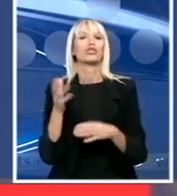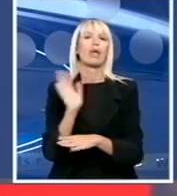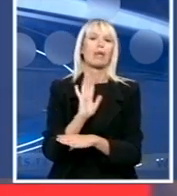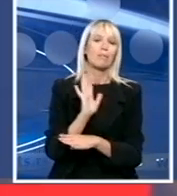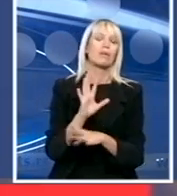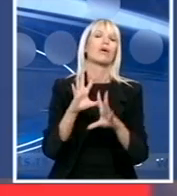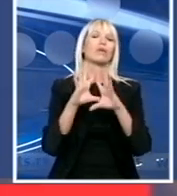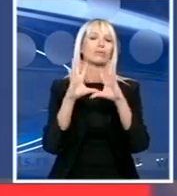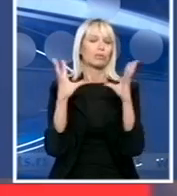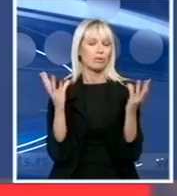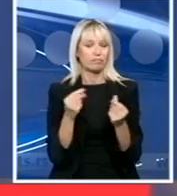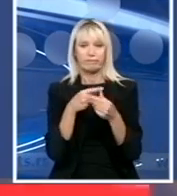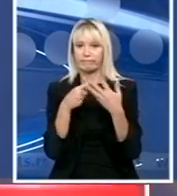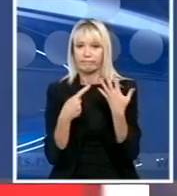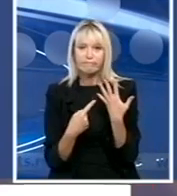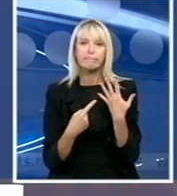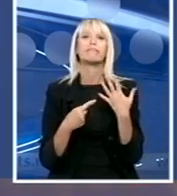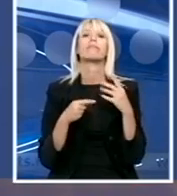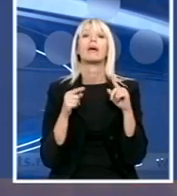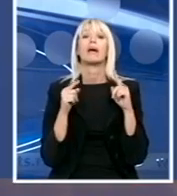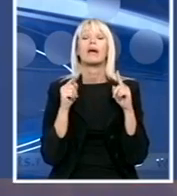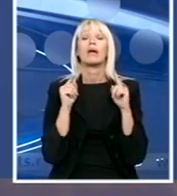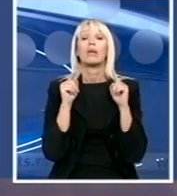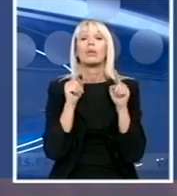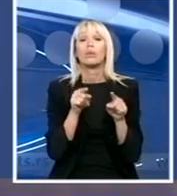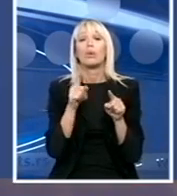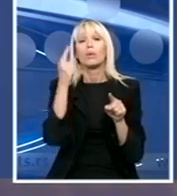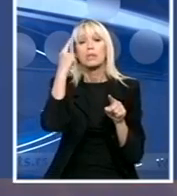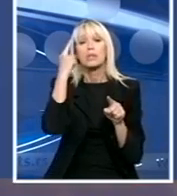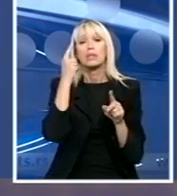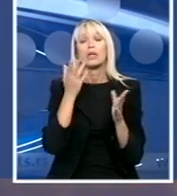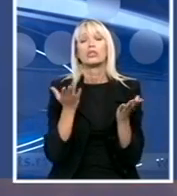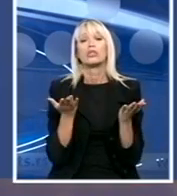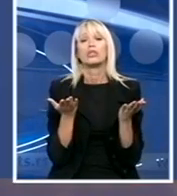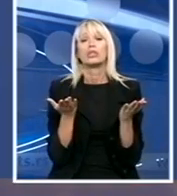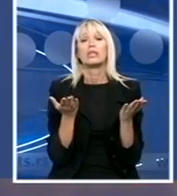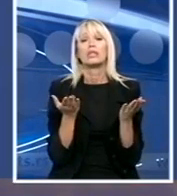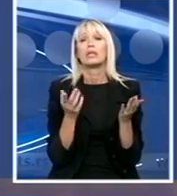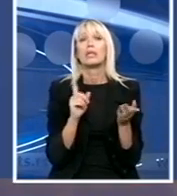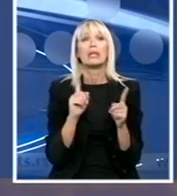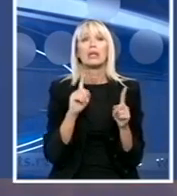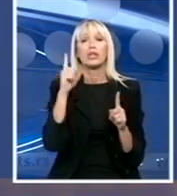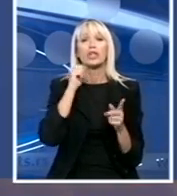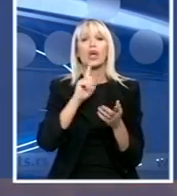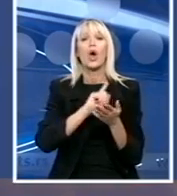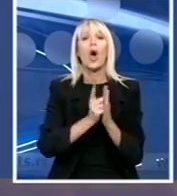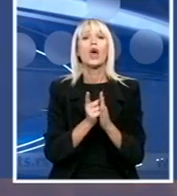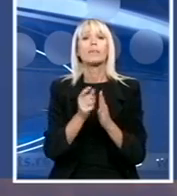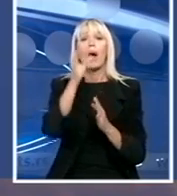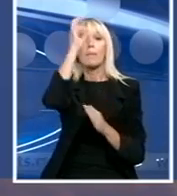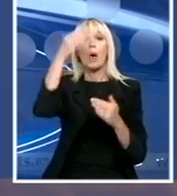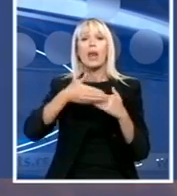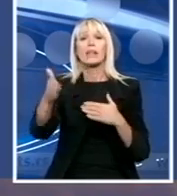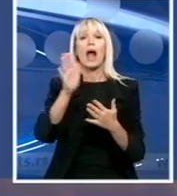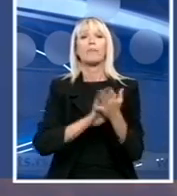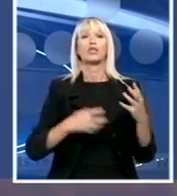mogu održati kulturne manifestacije, da to automatski ne znači da će od ponedeljka odmah biti repertoari, da će